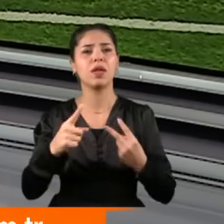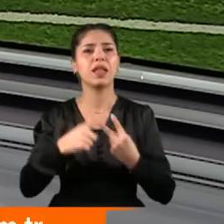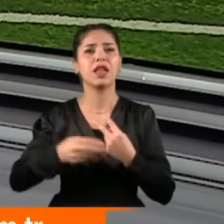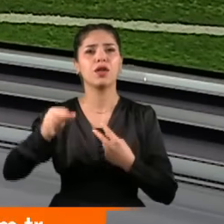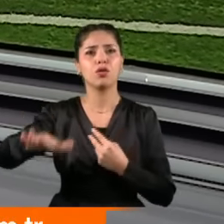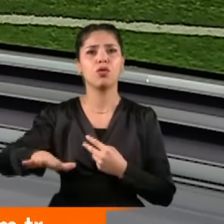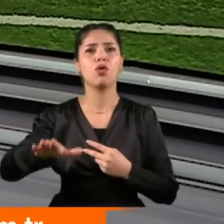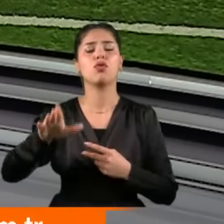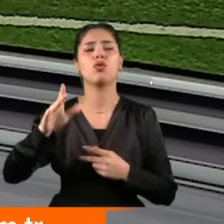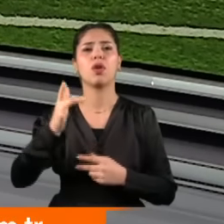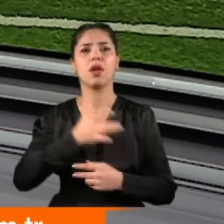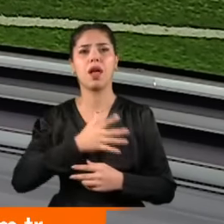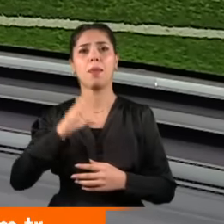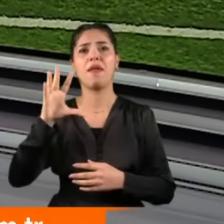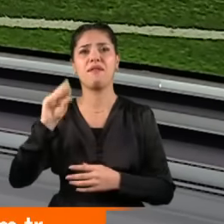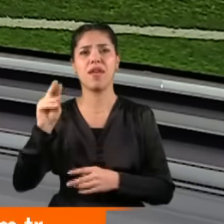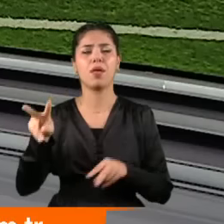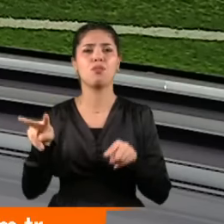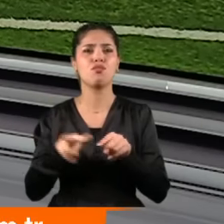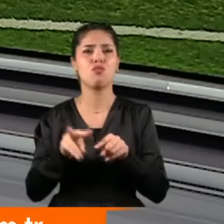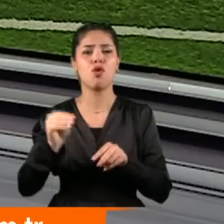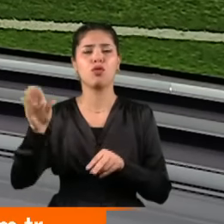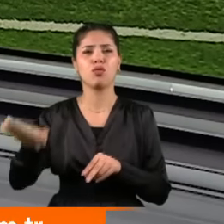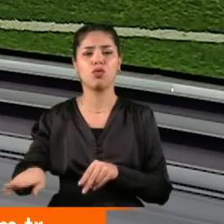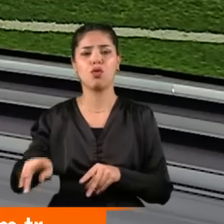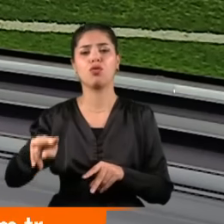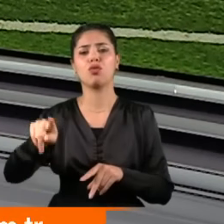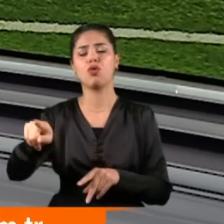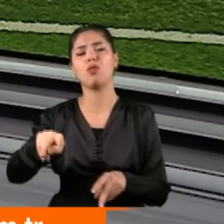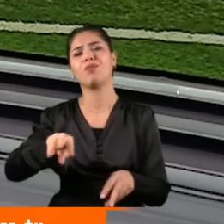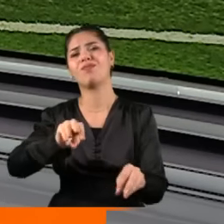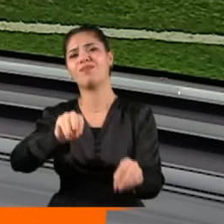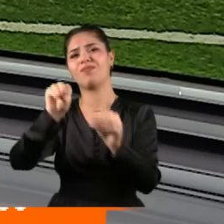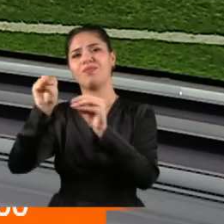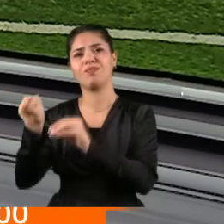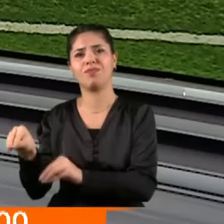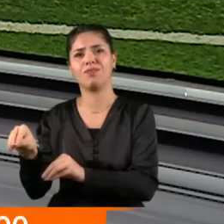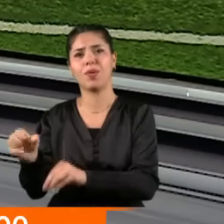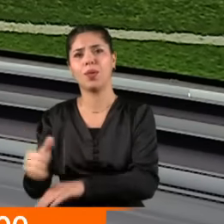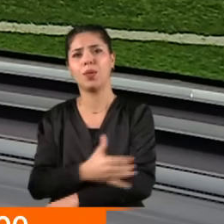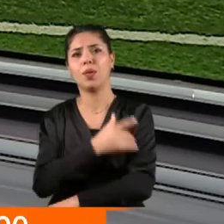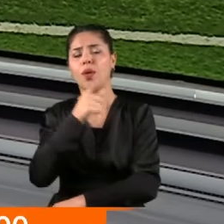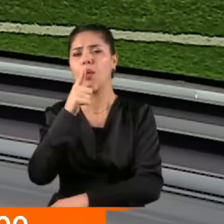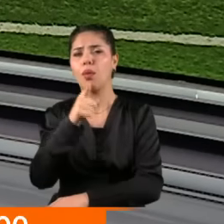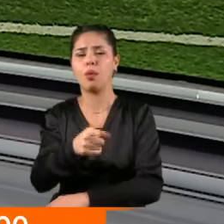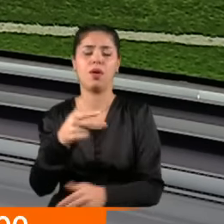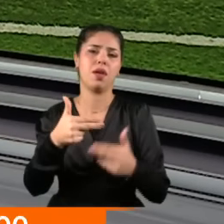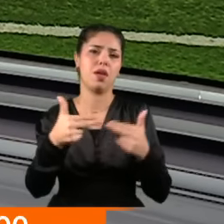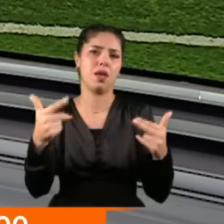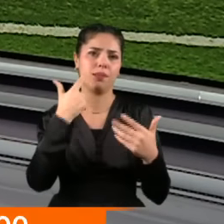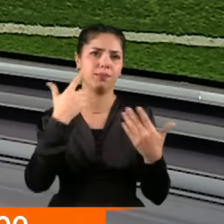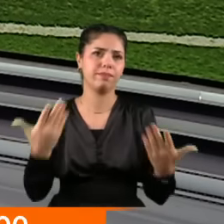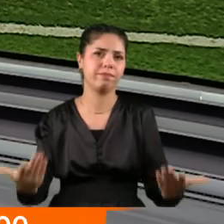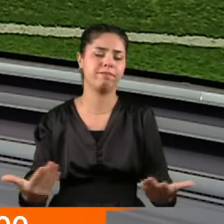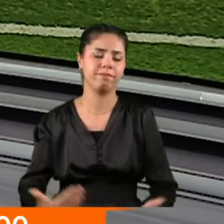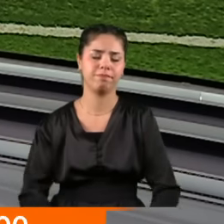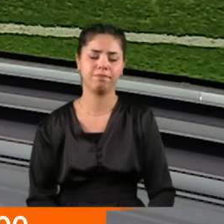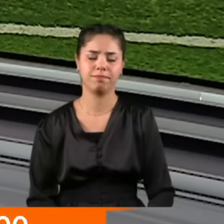kalbi Fenerbahçeli Muhammed Berat Namlı'ya nakledildi. Tüyleri diken diken eden o hikaye gelecek şimdi